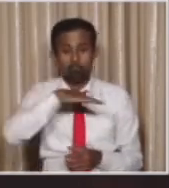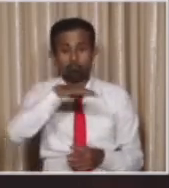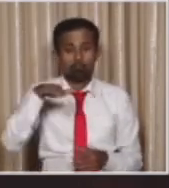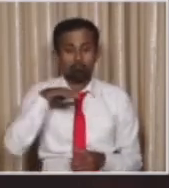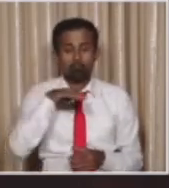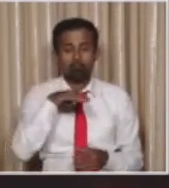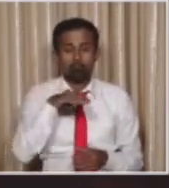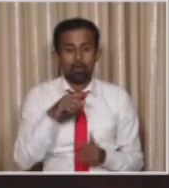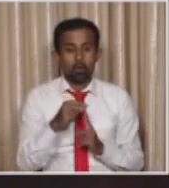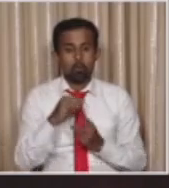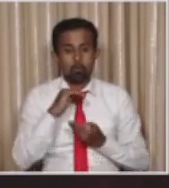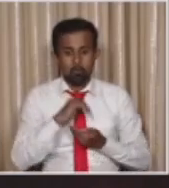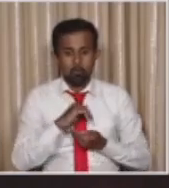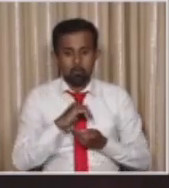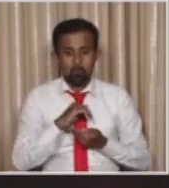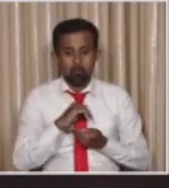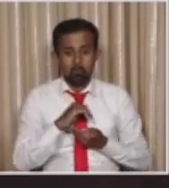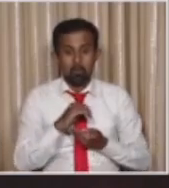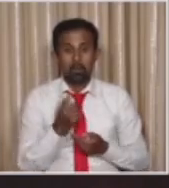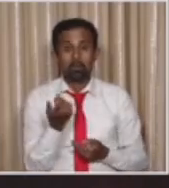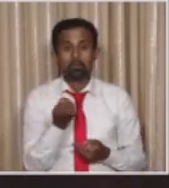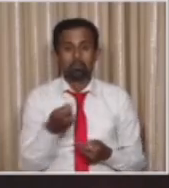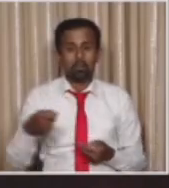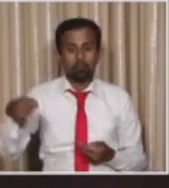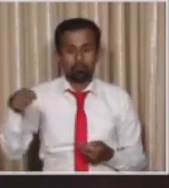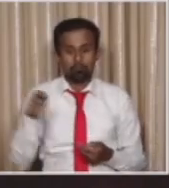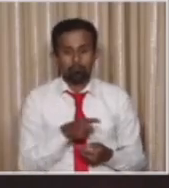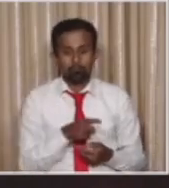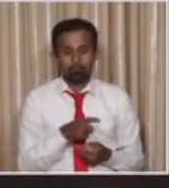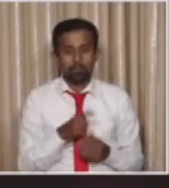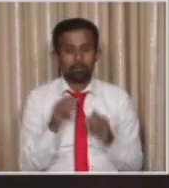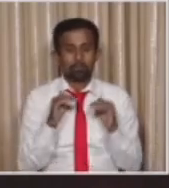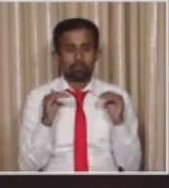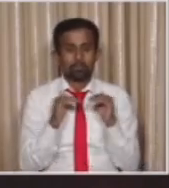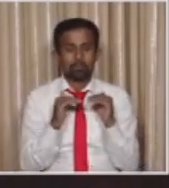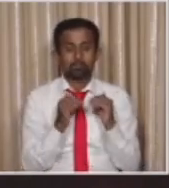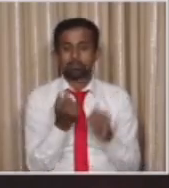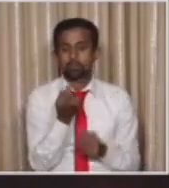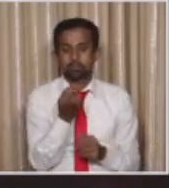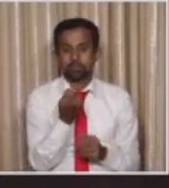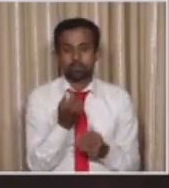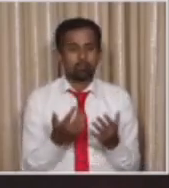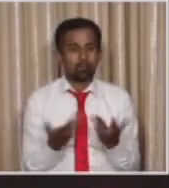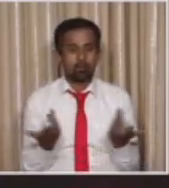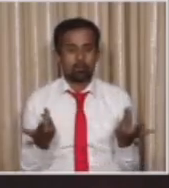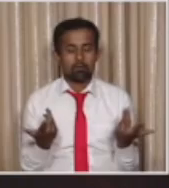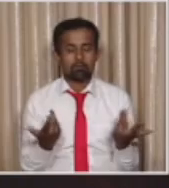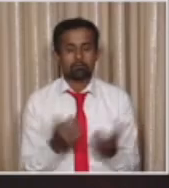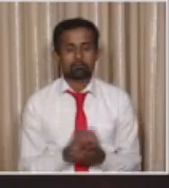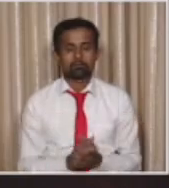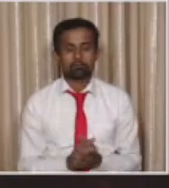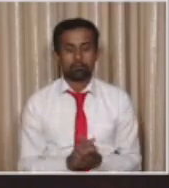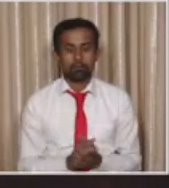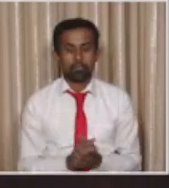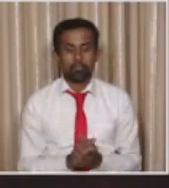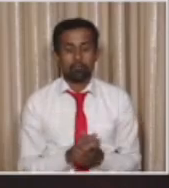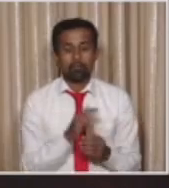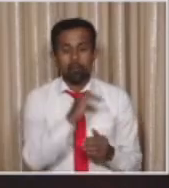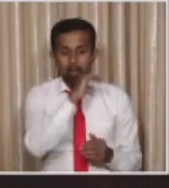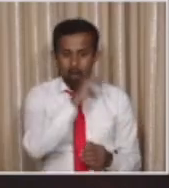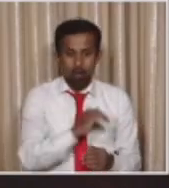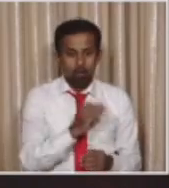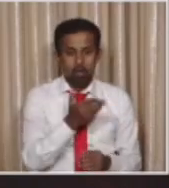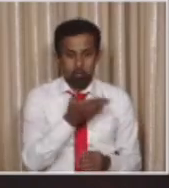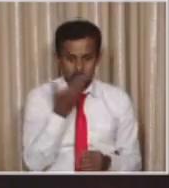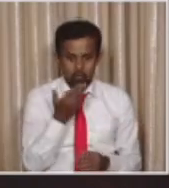අදාළව පෞද්ගලික අංශෙන් ගන්නා මිලදී ගැනීම සාධාරණ මිල තත්වයන් මත නෙවෙයි තියෙන්නේ කියලා. මෙන්න මේව අඩු කරන්න පුළුවන්